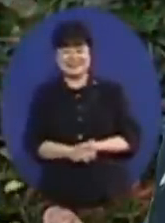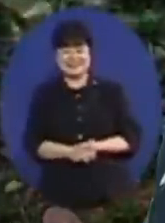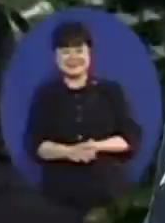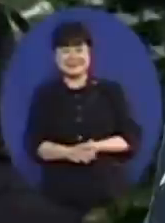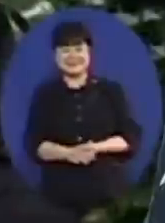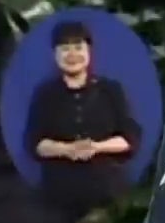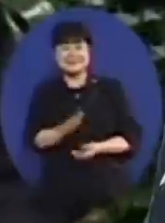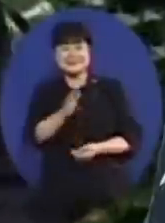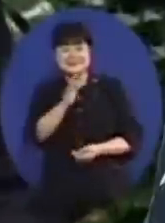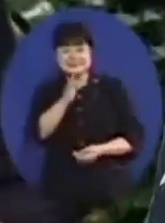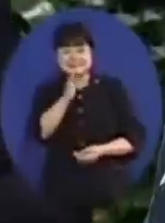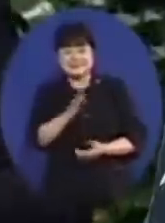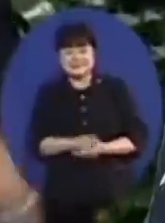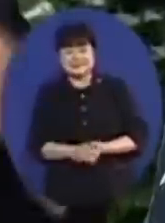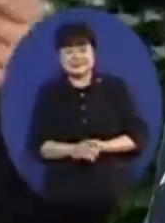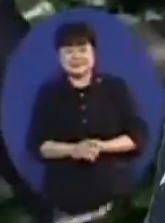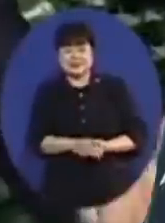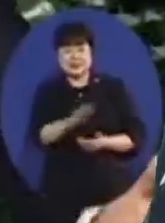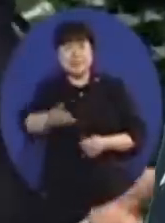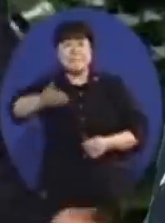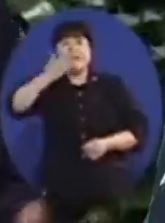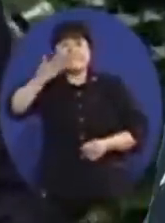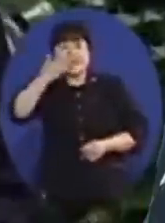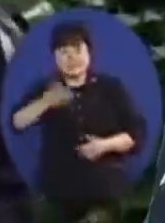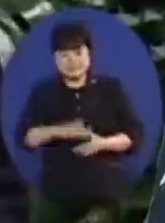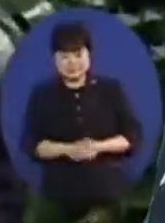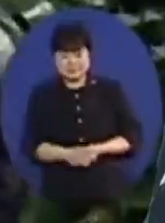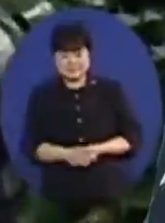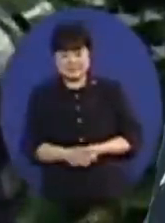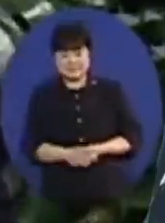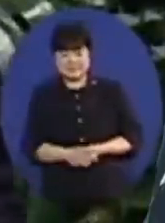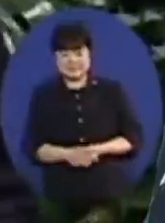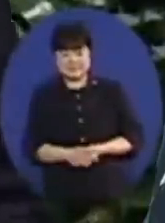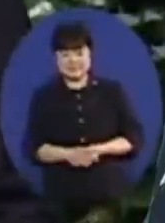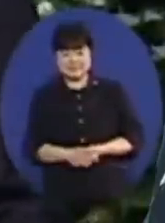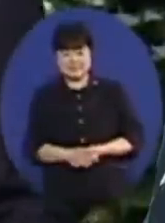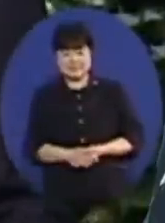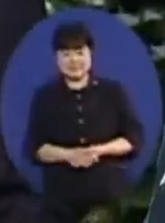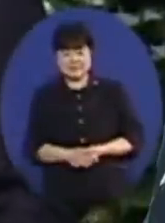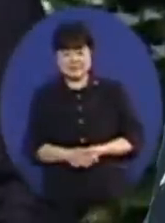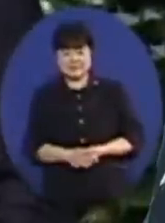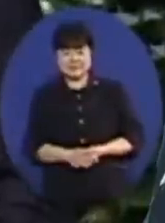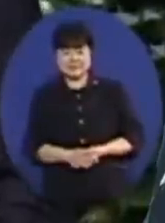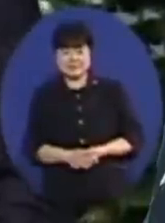승리의 잡아서 그들은 우리의 밥이다 먹이다